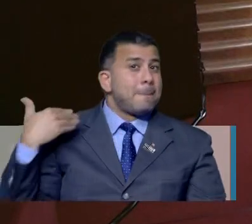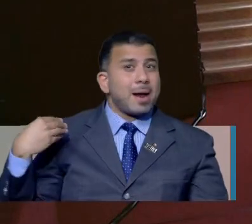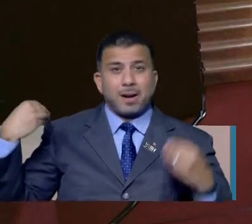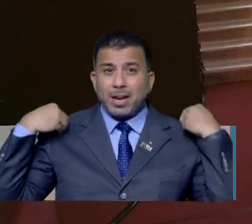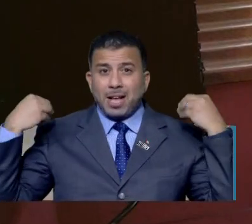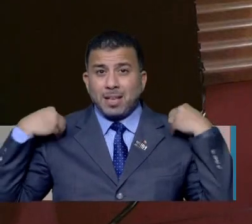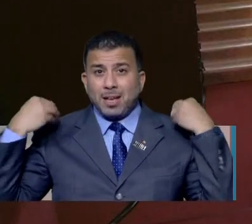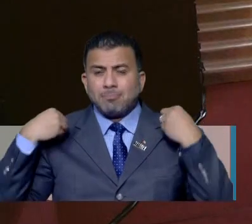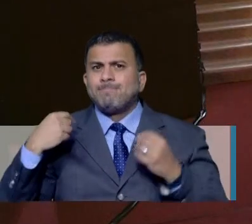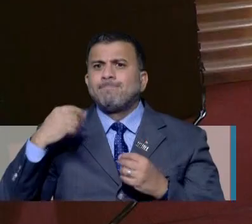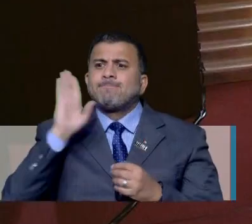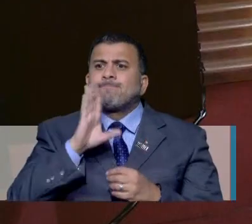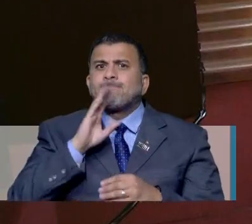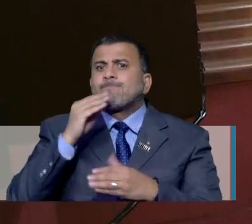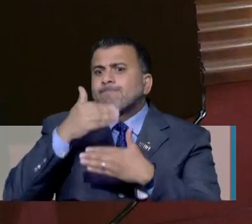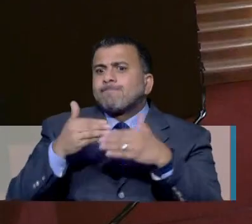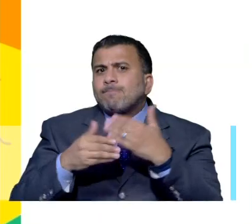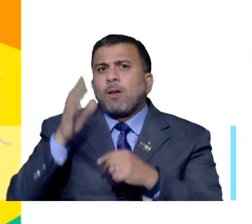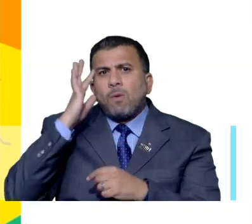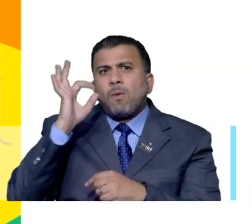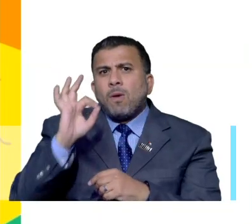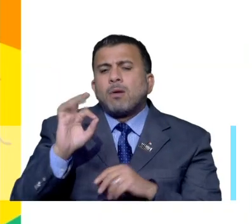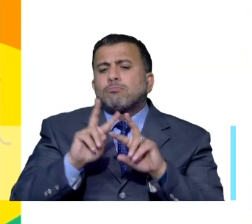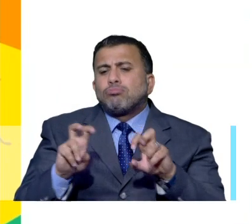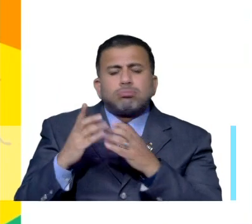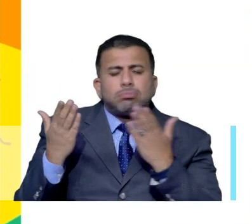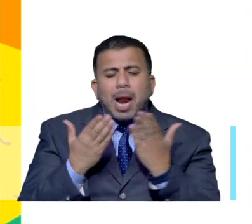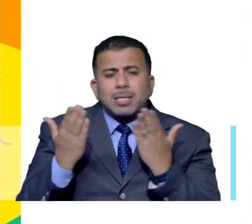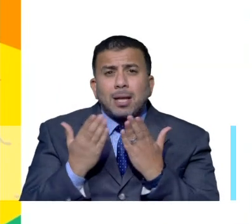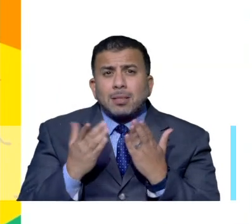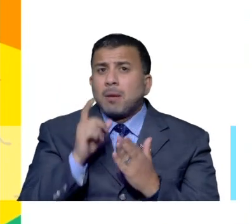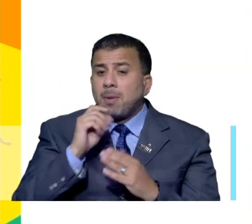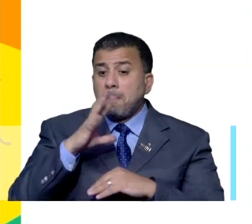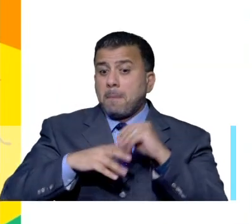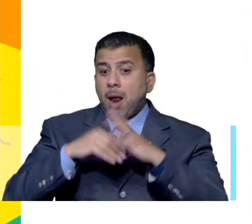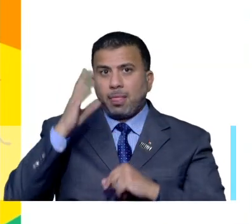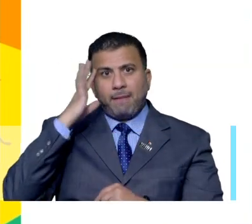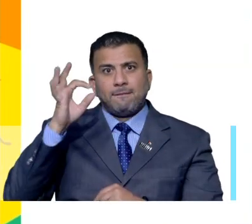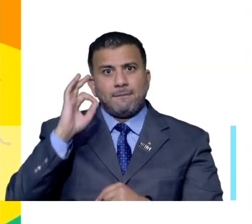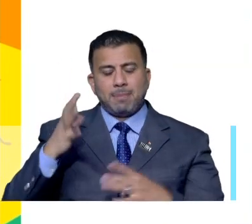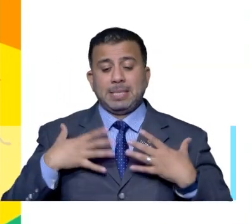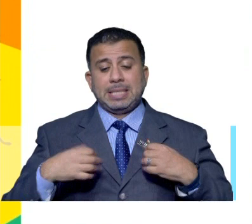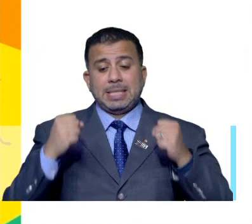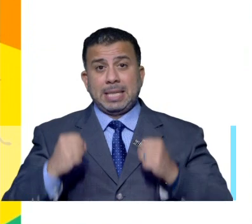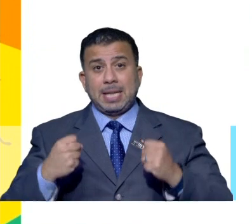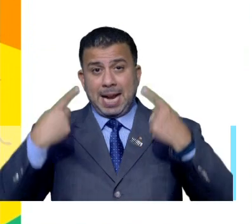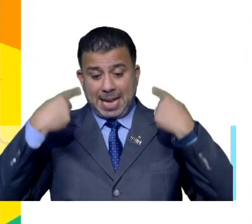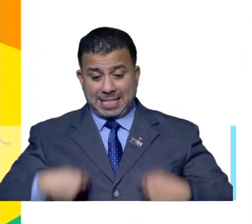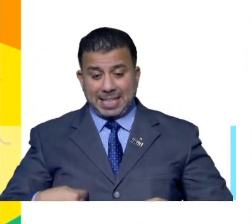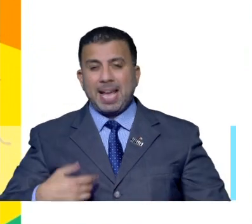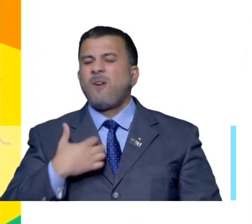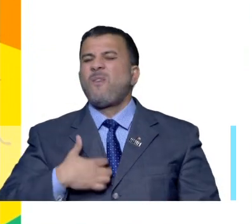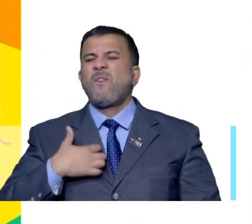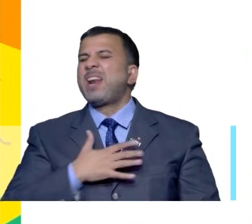الرياضيه قواعد علميه مبنيه على البحوث والدراسات لتنميه المهارات الحفاظ على الصحه الجسديه